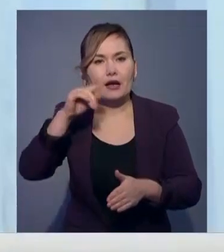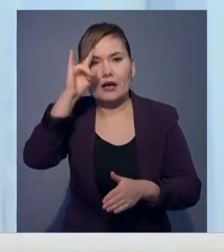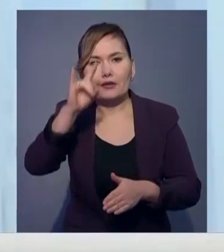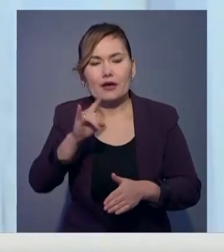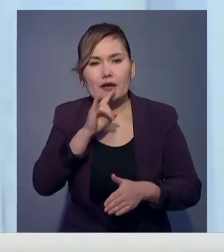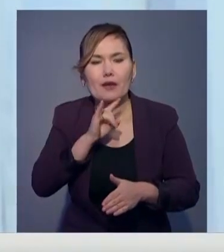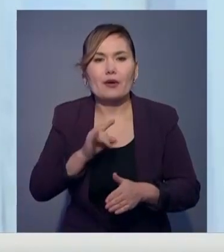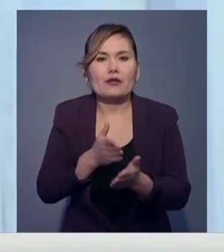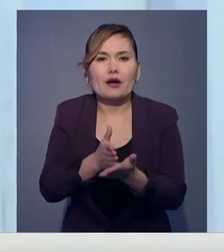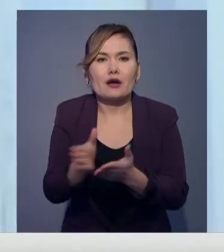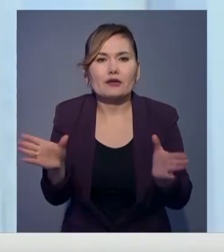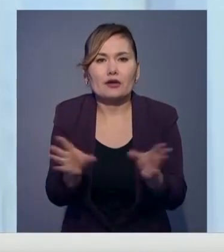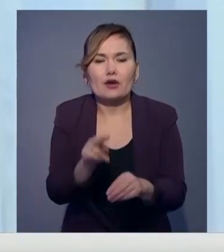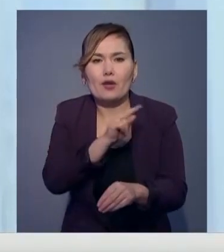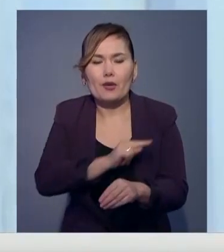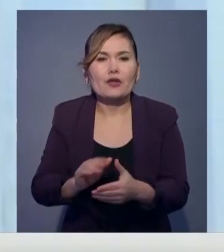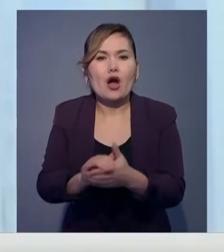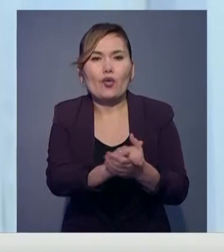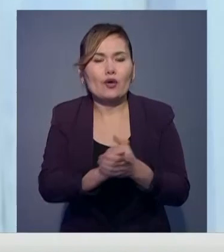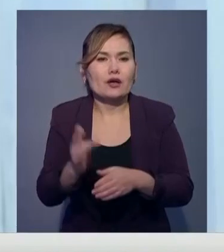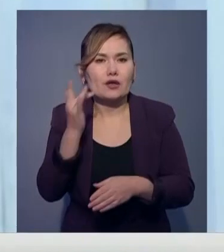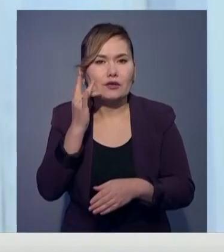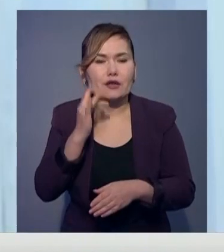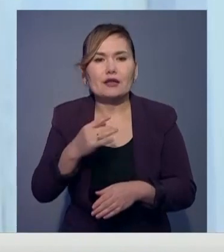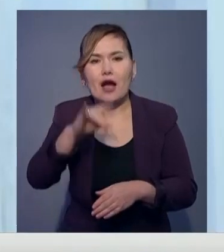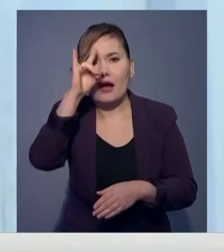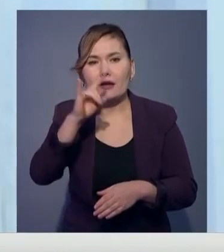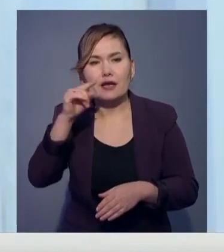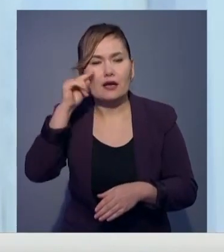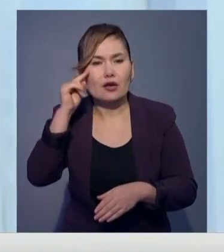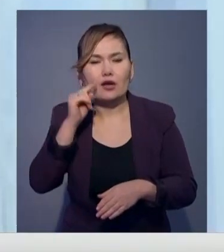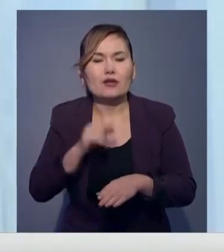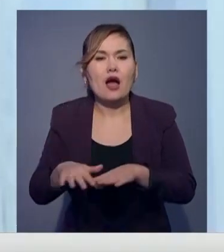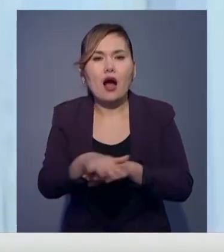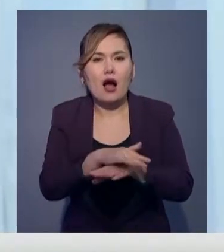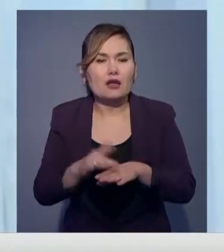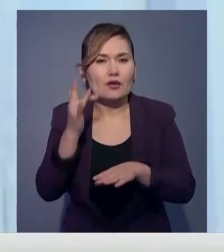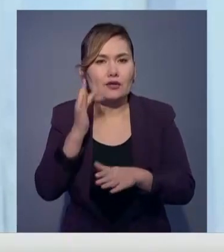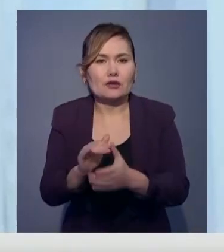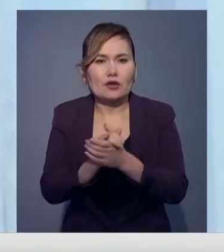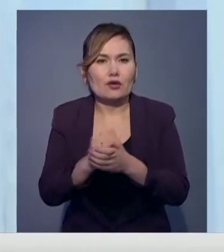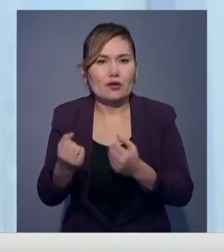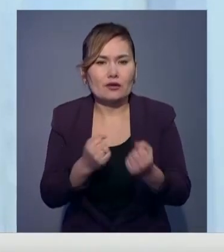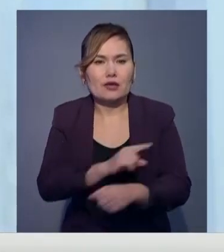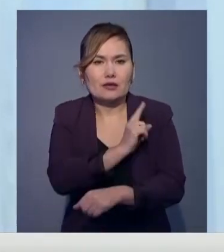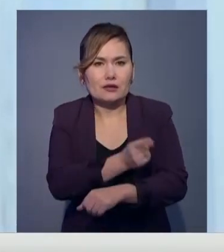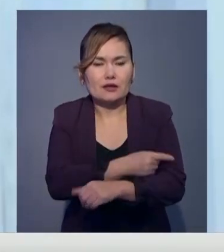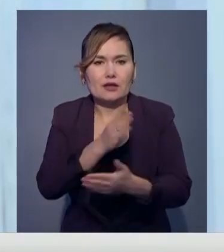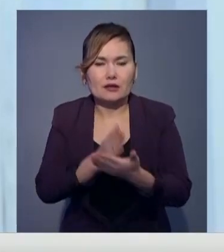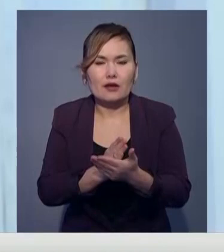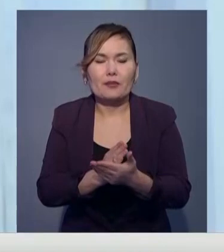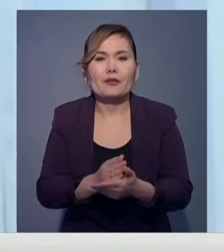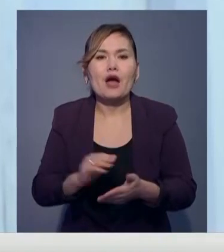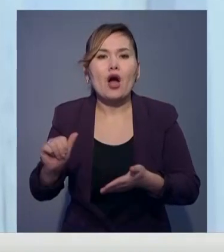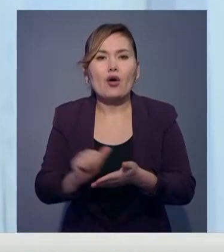елінің стратегиялық әріптестігі мен одақтастығы екі ел халқының мүддесі үшін әрі қарай тереңдей түсетініне сенеміз. Бүгін бірқатар екі